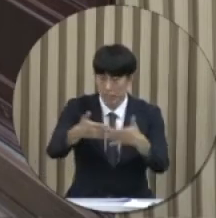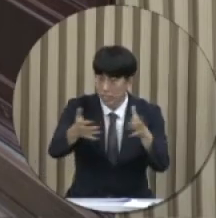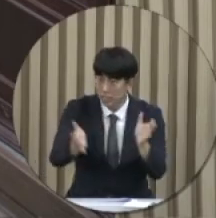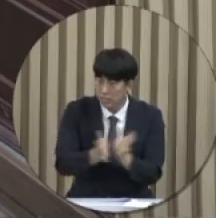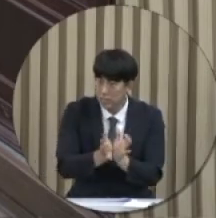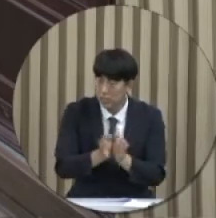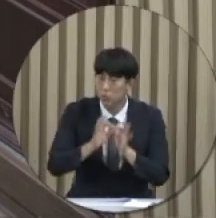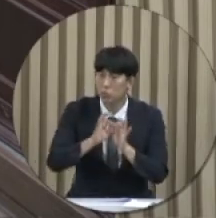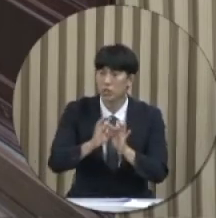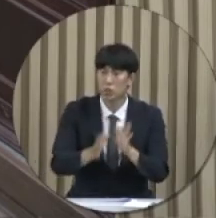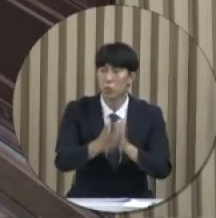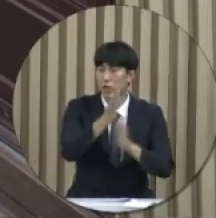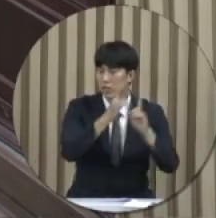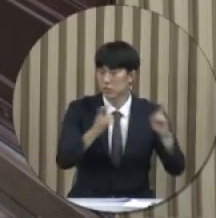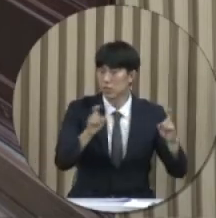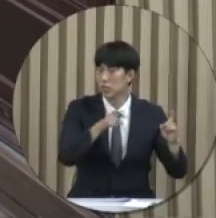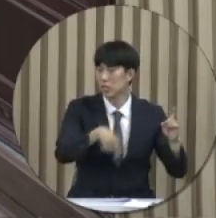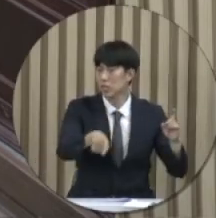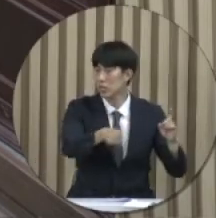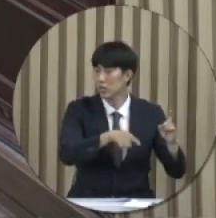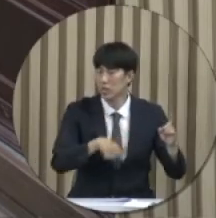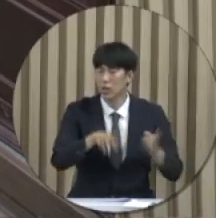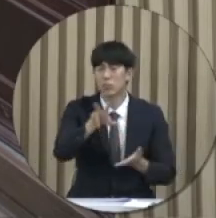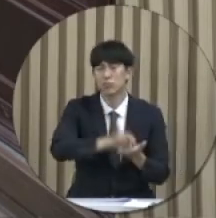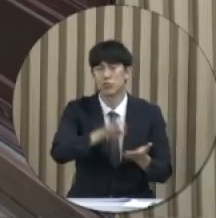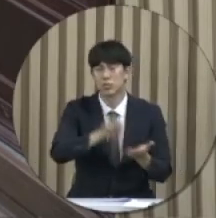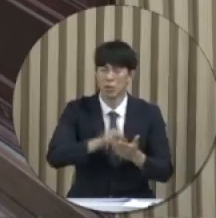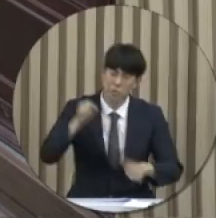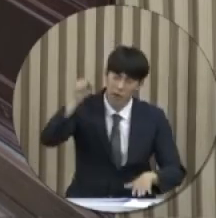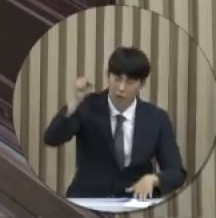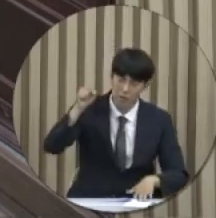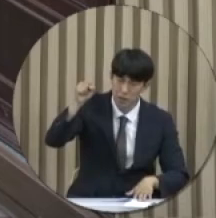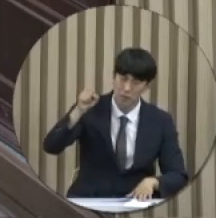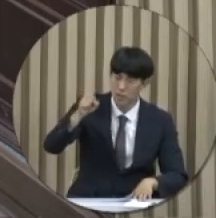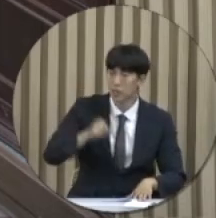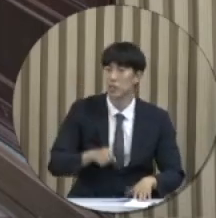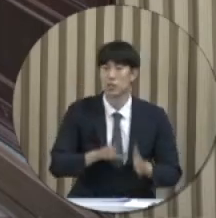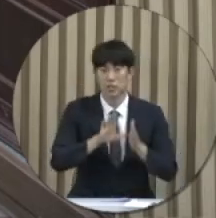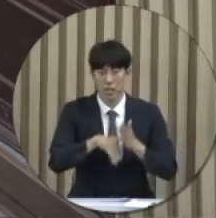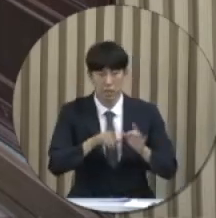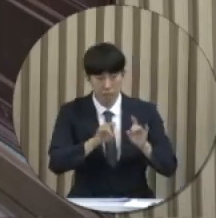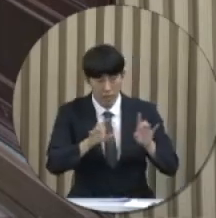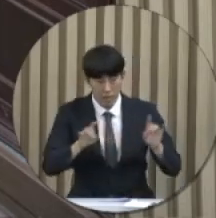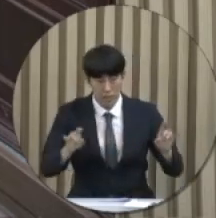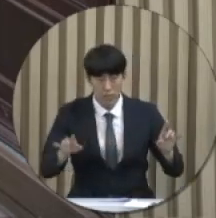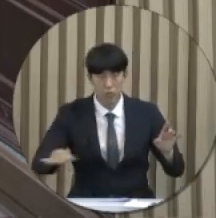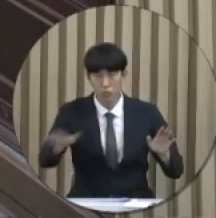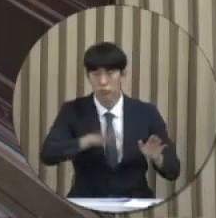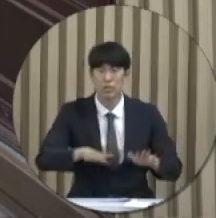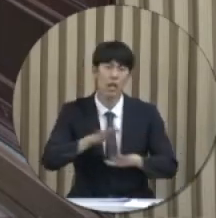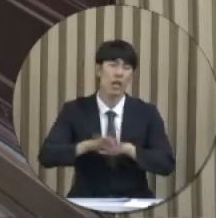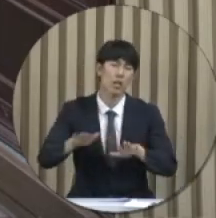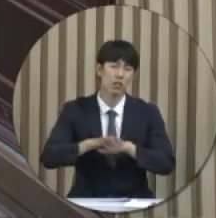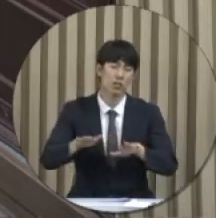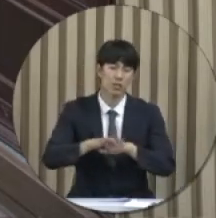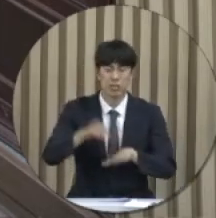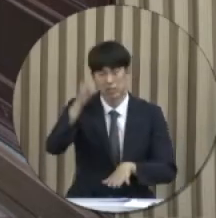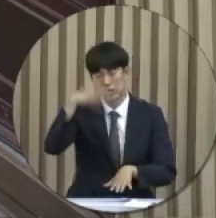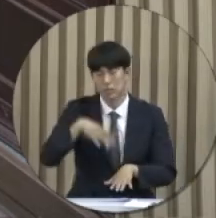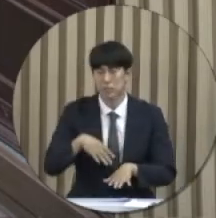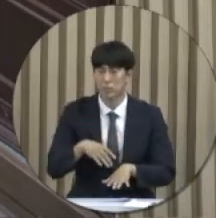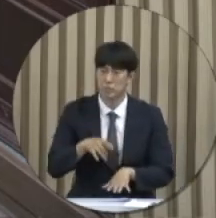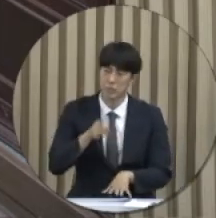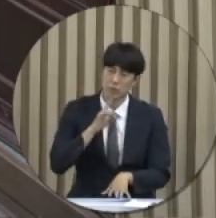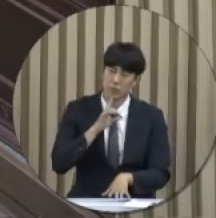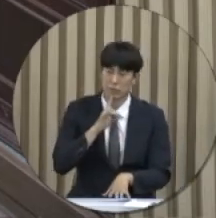화성에 지속적으로 이런 부분들을 문제화시키고 우리는 항상 그럴 때마다 대처가 미온적으로 가서 우리